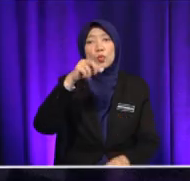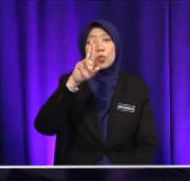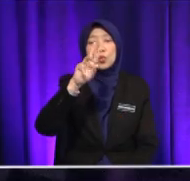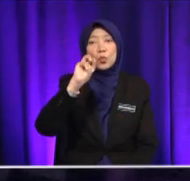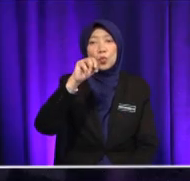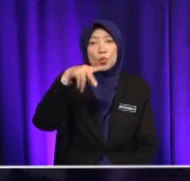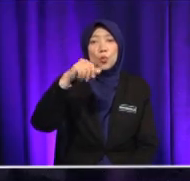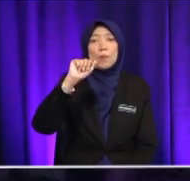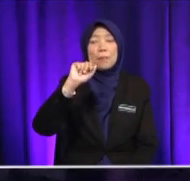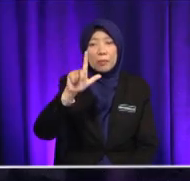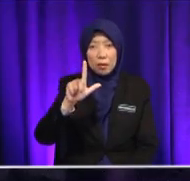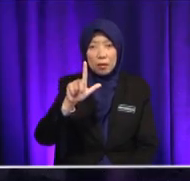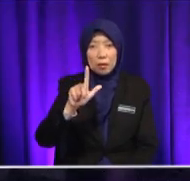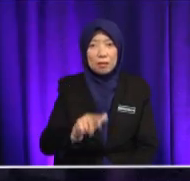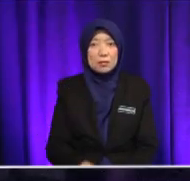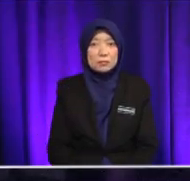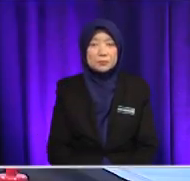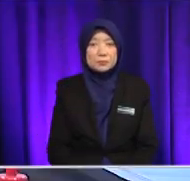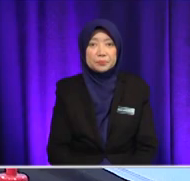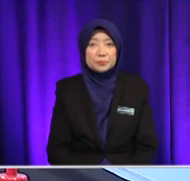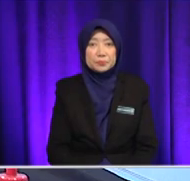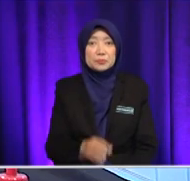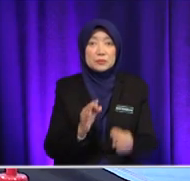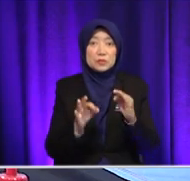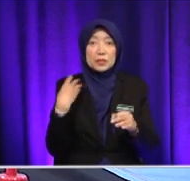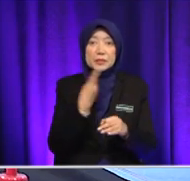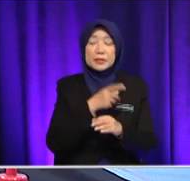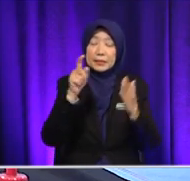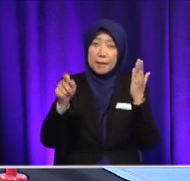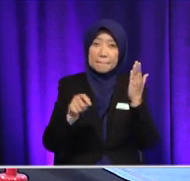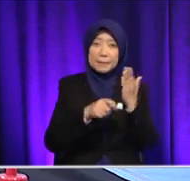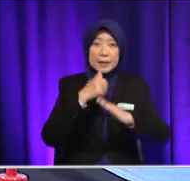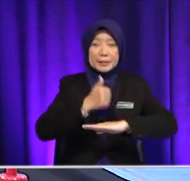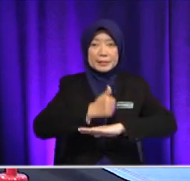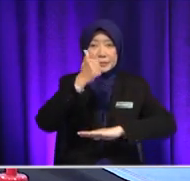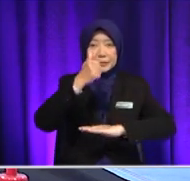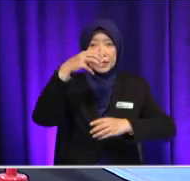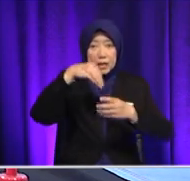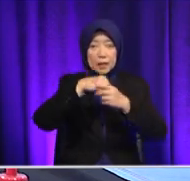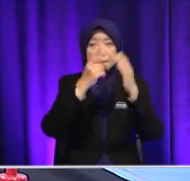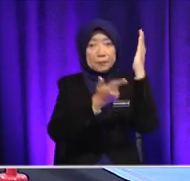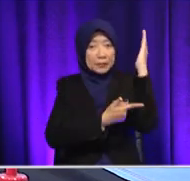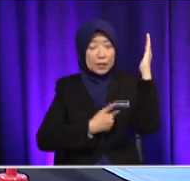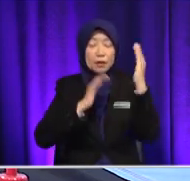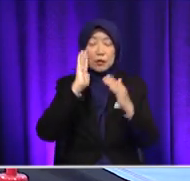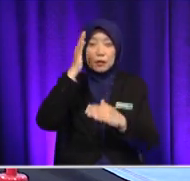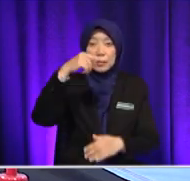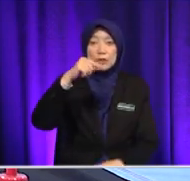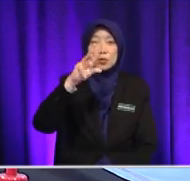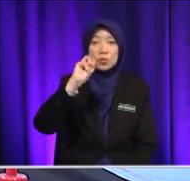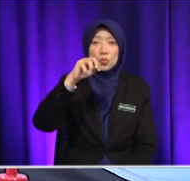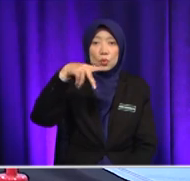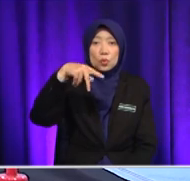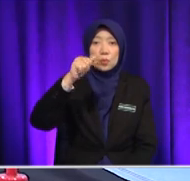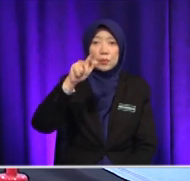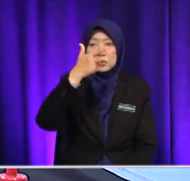Okey, rumahnya daripada eksperimen apa yang saya belajar, kalau kita tambahkan asid ke dalam getah asli itu, dia akan menggumpal disebabkan ada cas